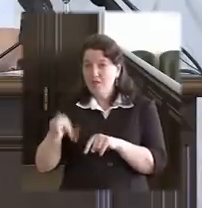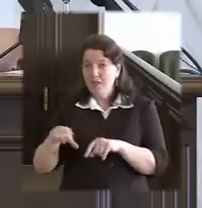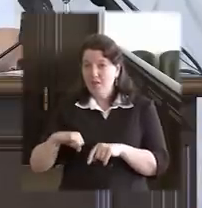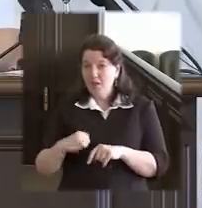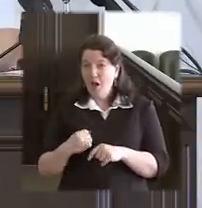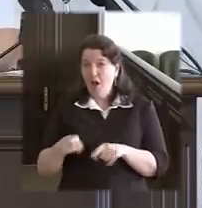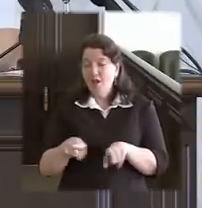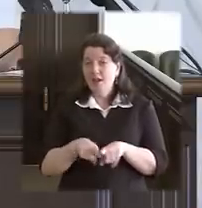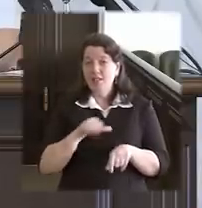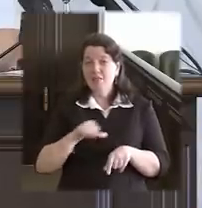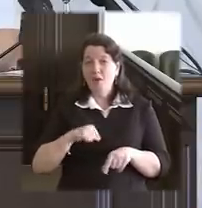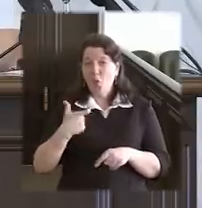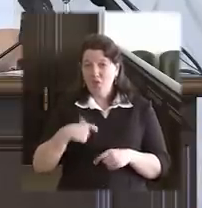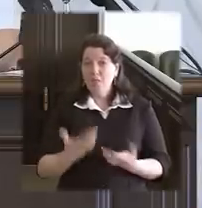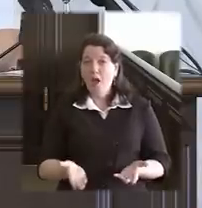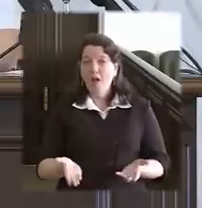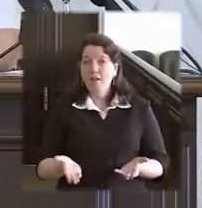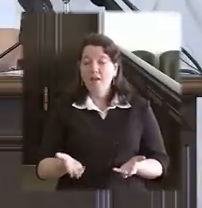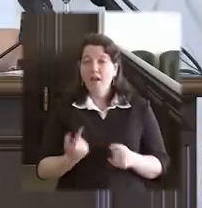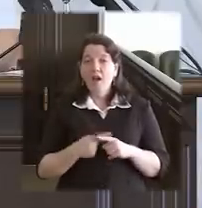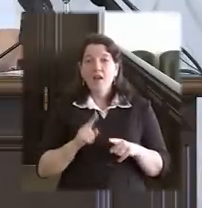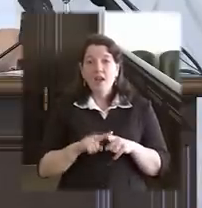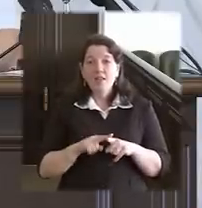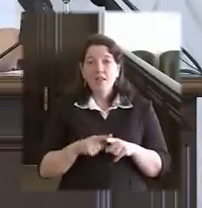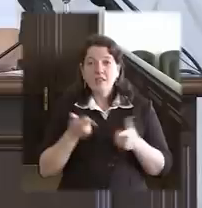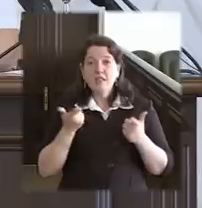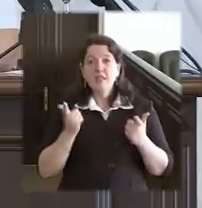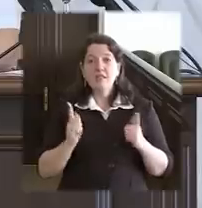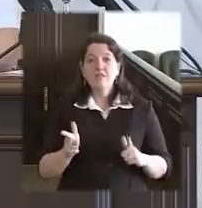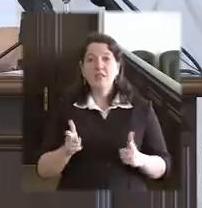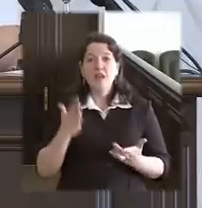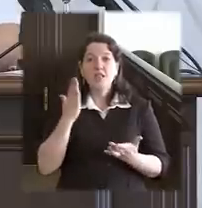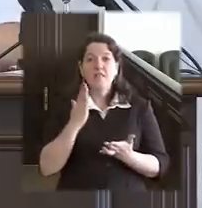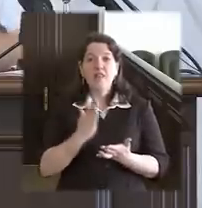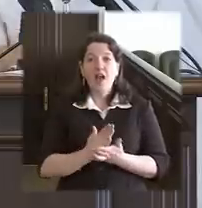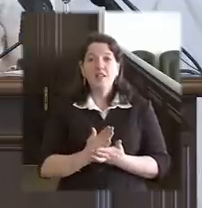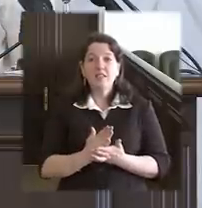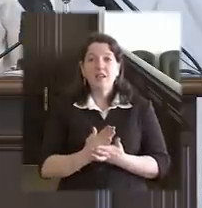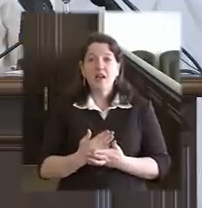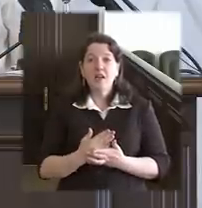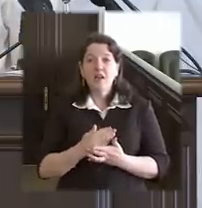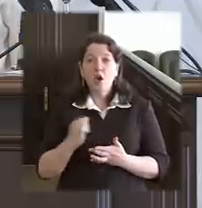Ведь это же прямо сказано. И это действительно является своего рода